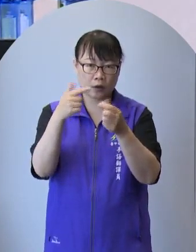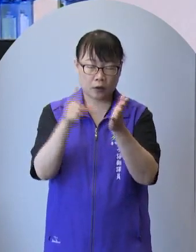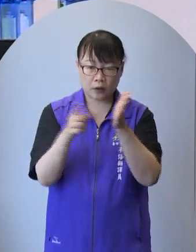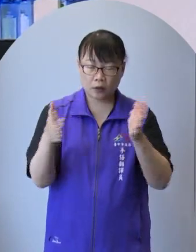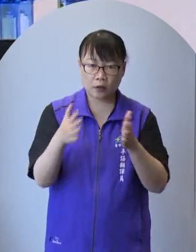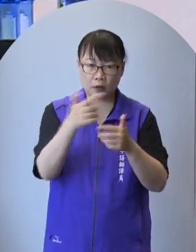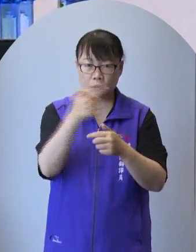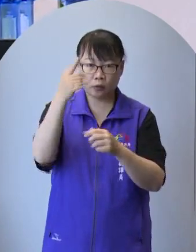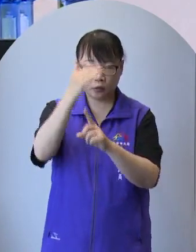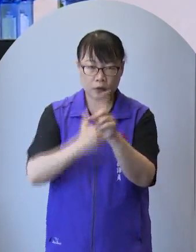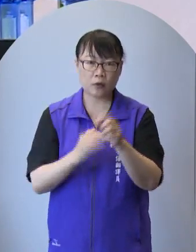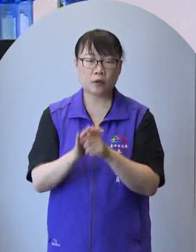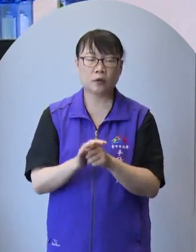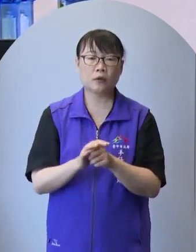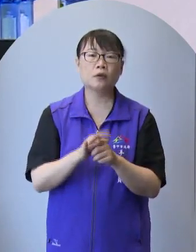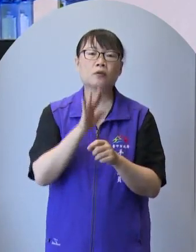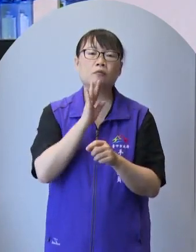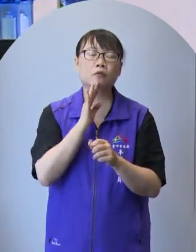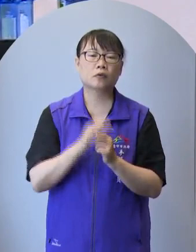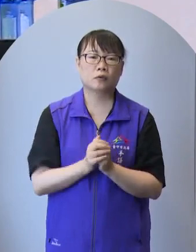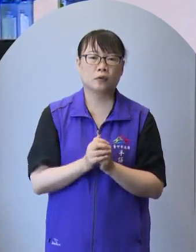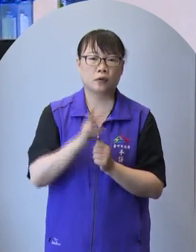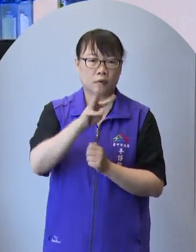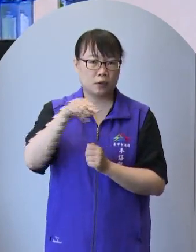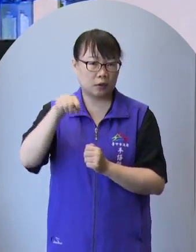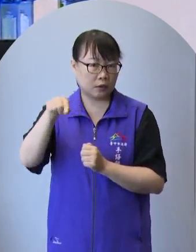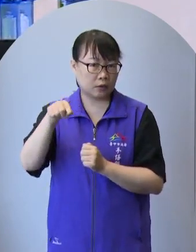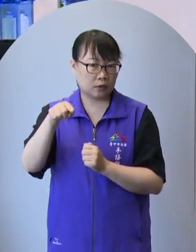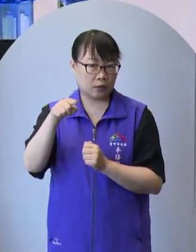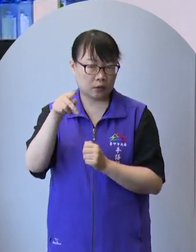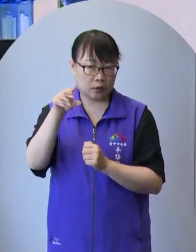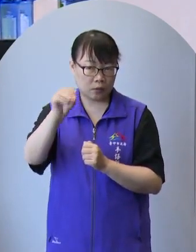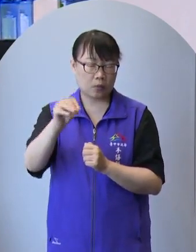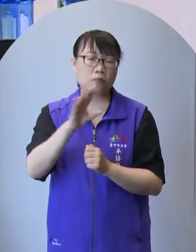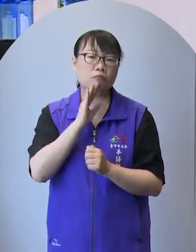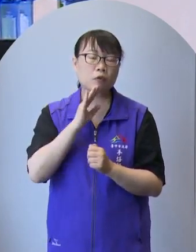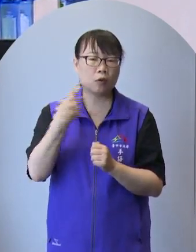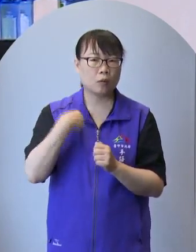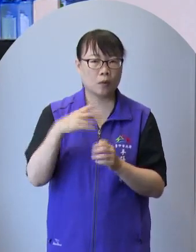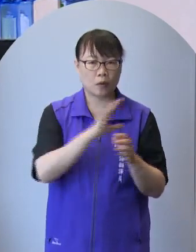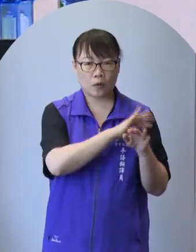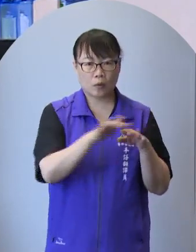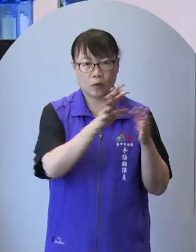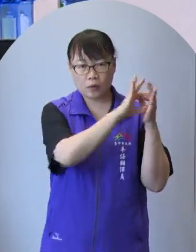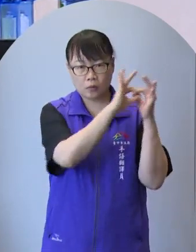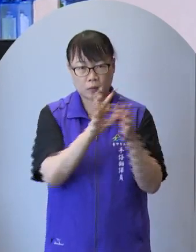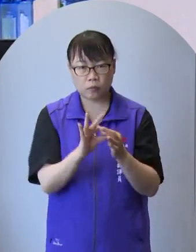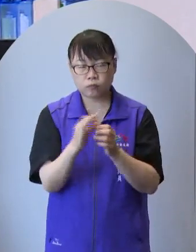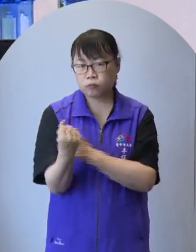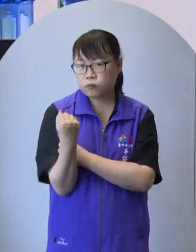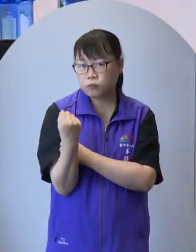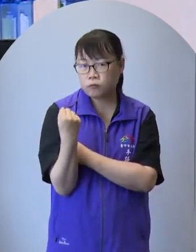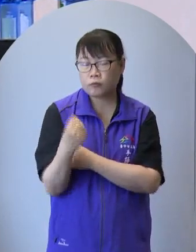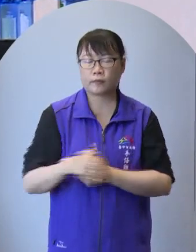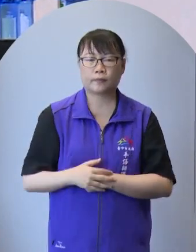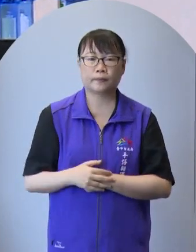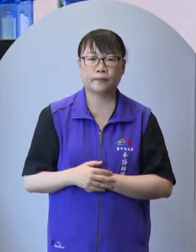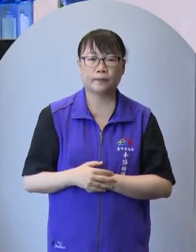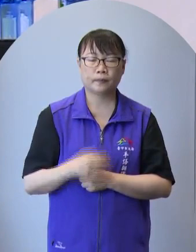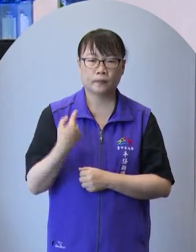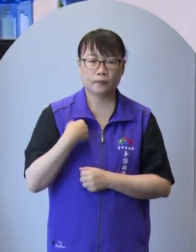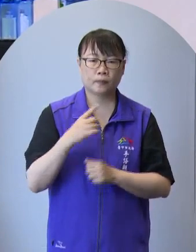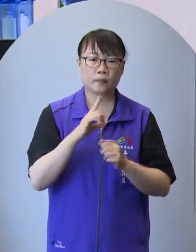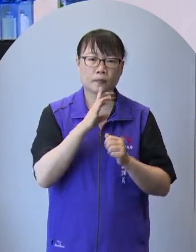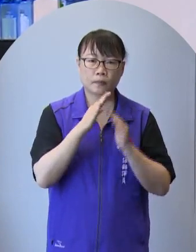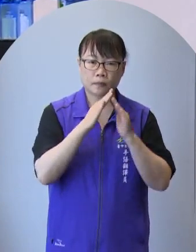这6年以来市民人均负债最低的一次哈。我们还会继续的努力哈，继续努力，然后做好